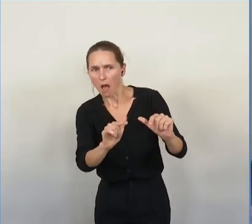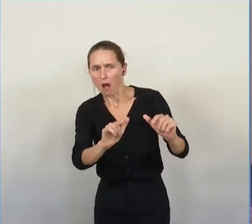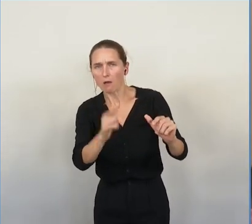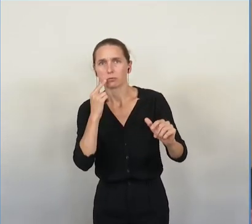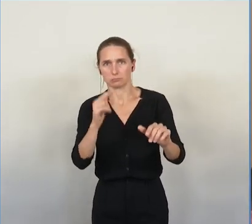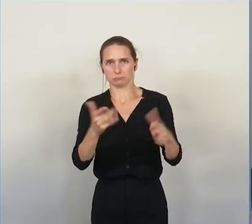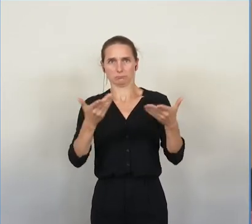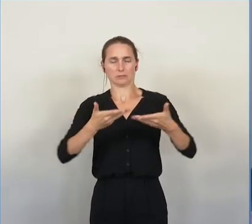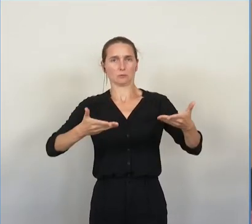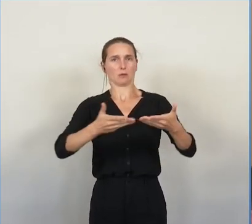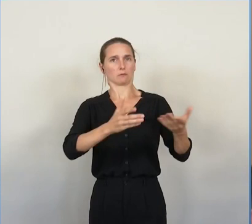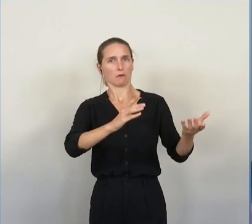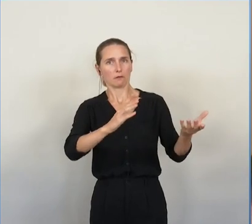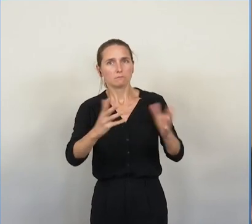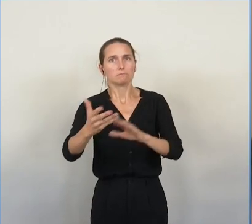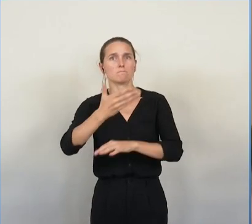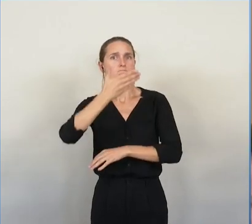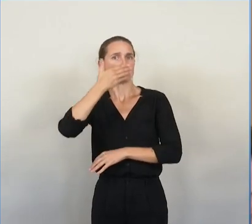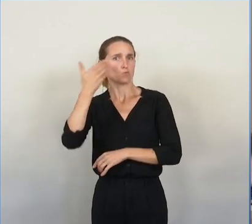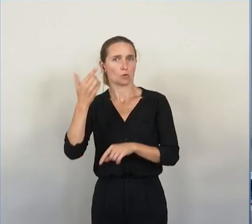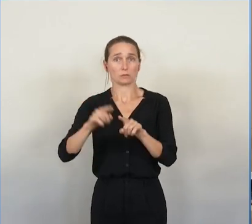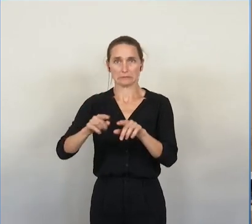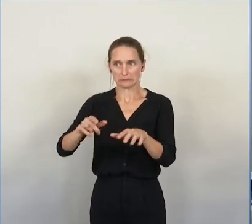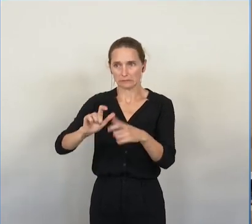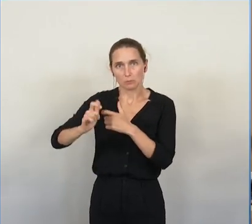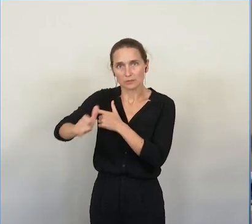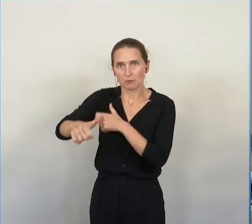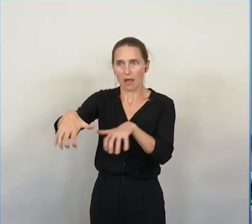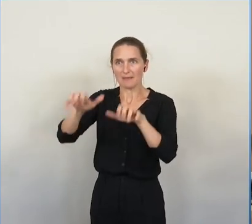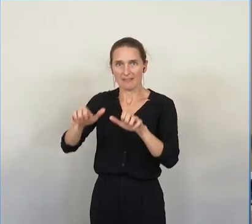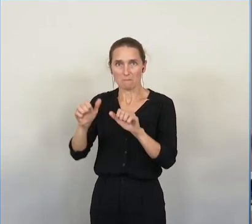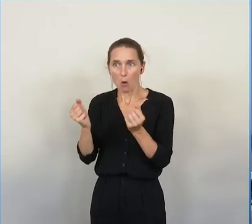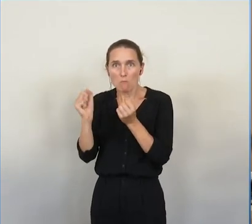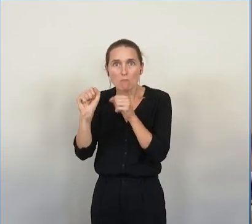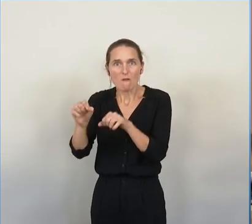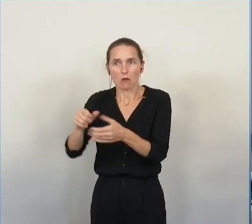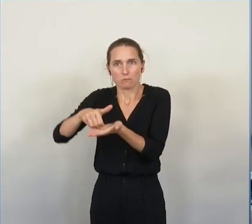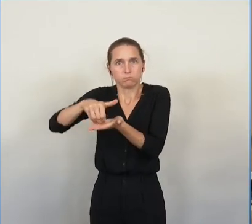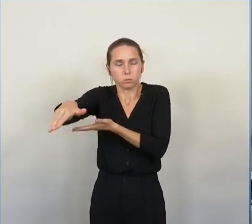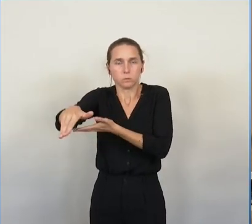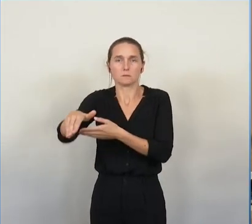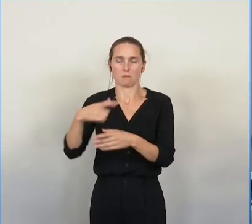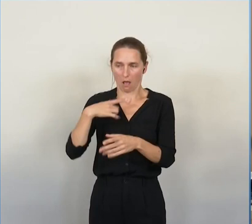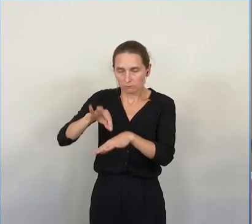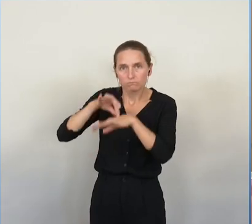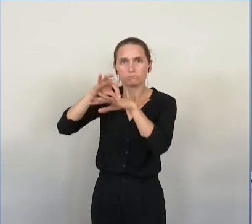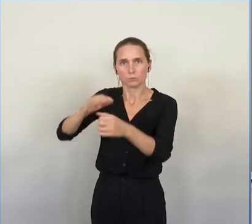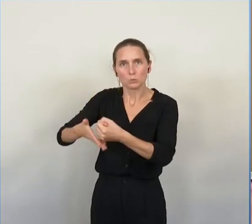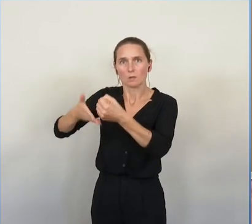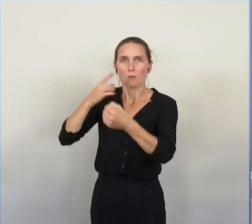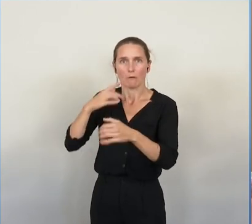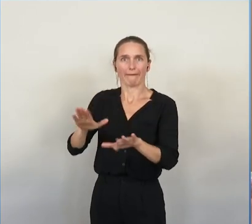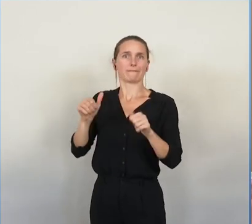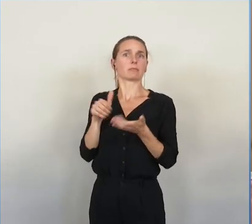processus administratifs parfois source d'exclusion la deuxème fonction de ces MDH fonction commune à toutes les